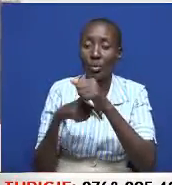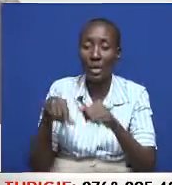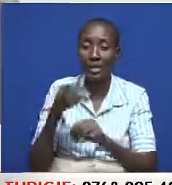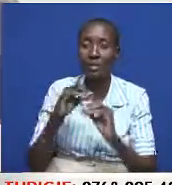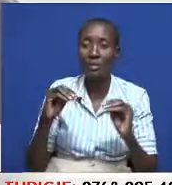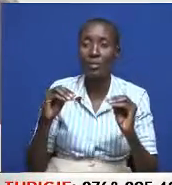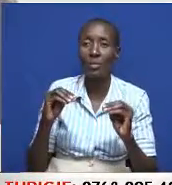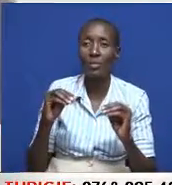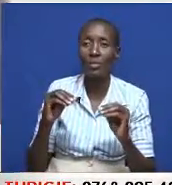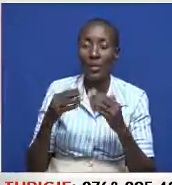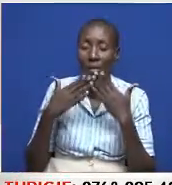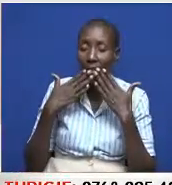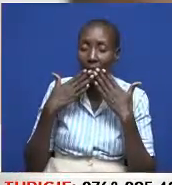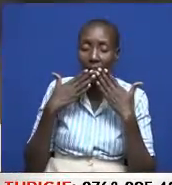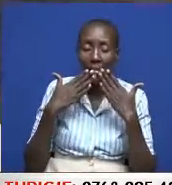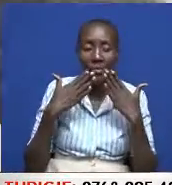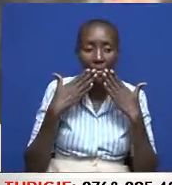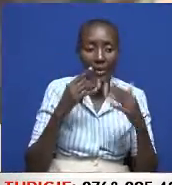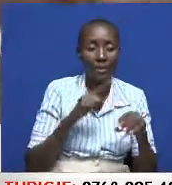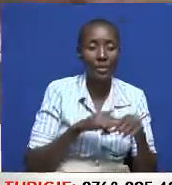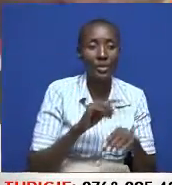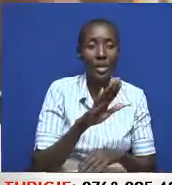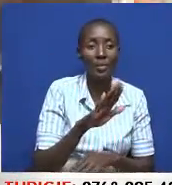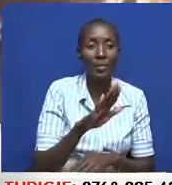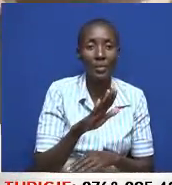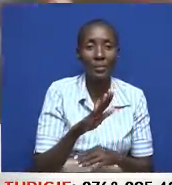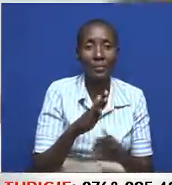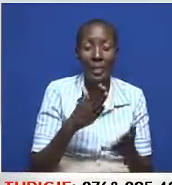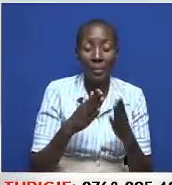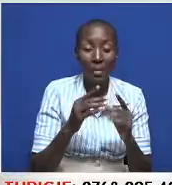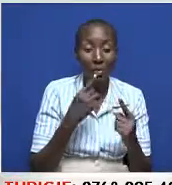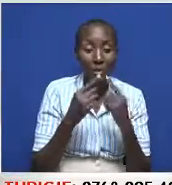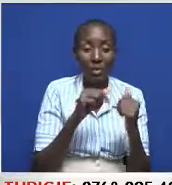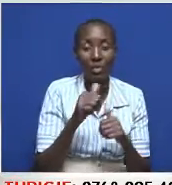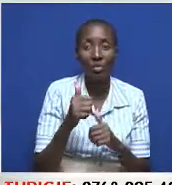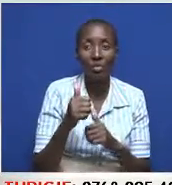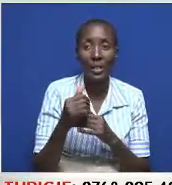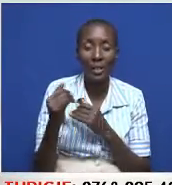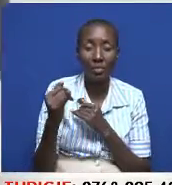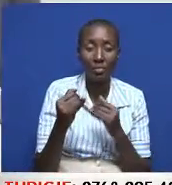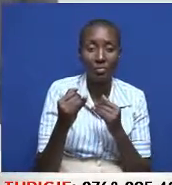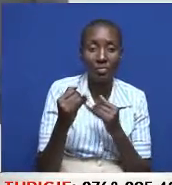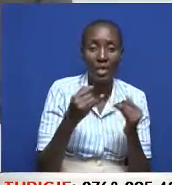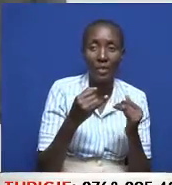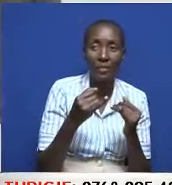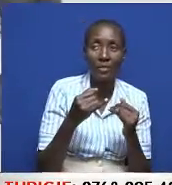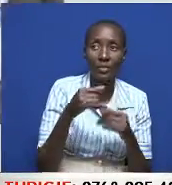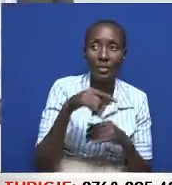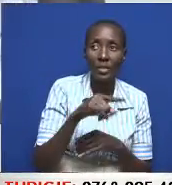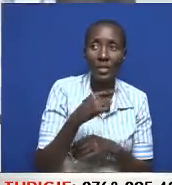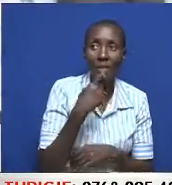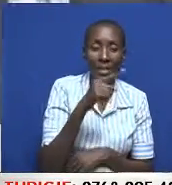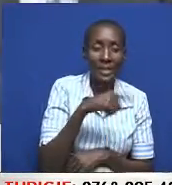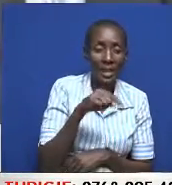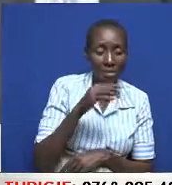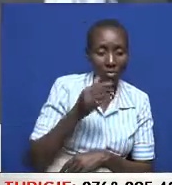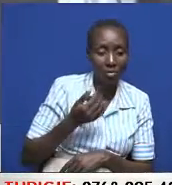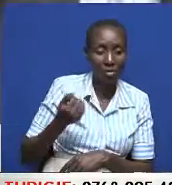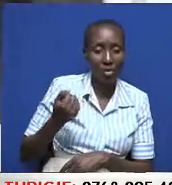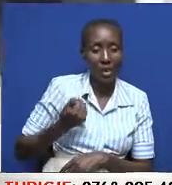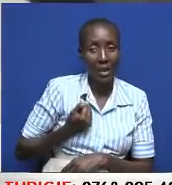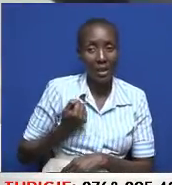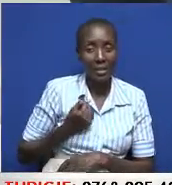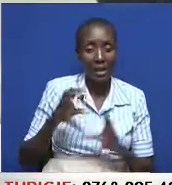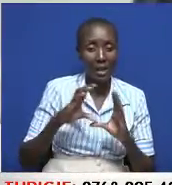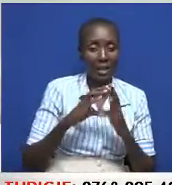Sasa kwa muda wako. Na labda wewe usikusonga kidogo hapa, utuambie jina lako kamili. Na je, wewe kama mtoto wa kike katika jamii hii ya Sengwer, je, wewe kama mtoto wa kike unaathirika kwa